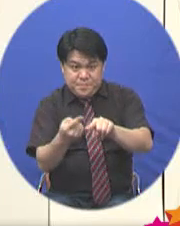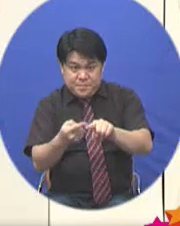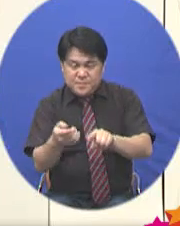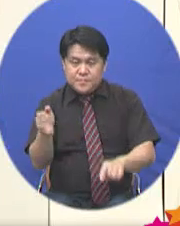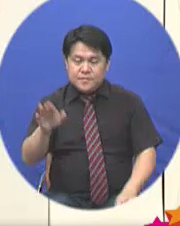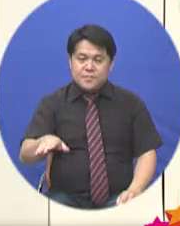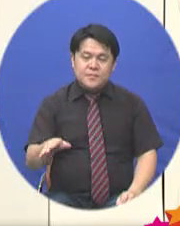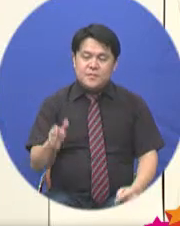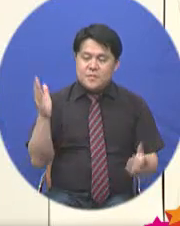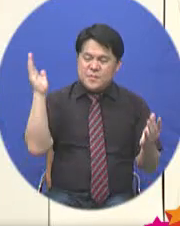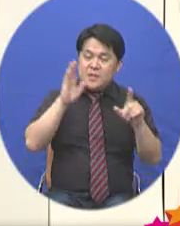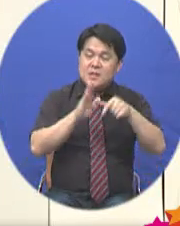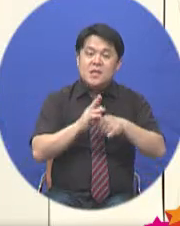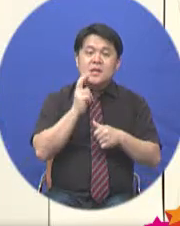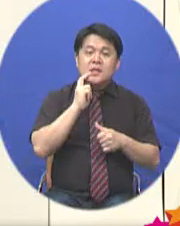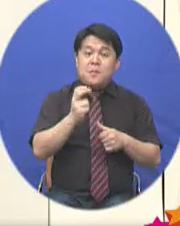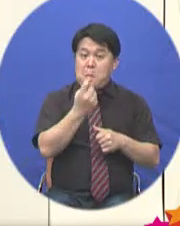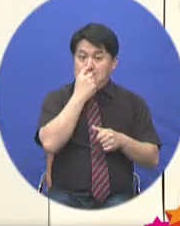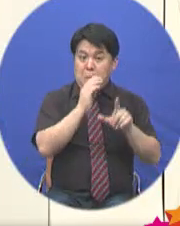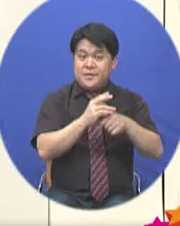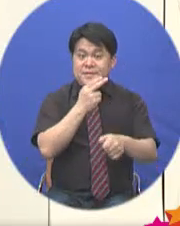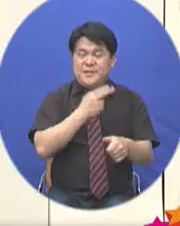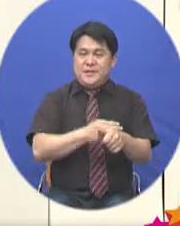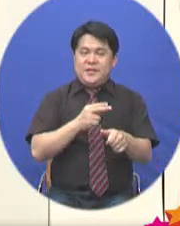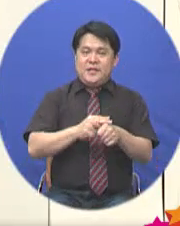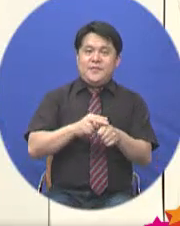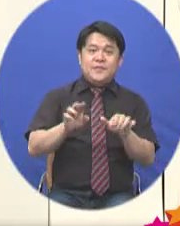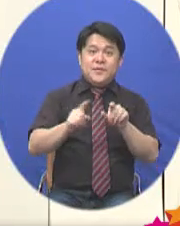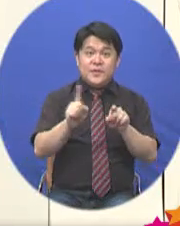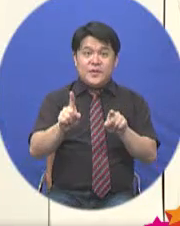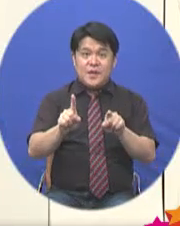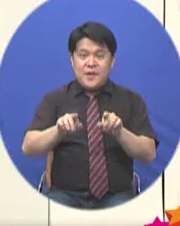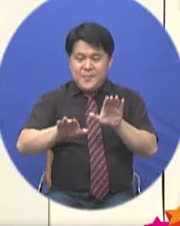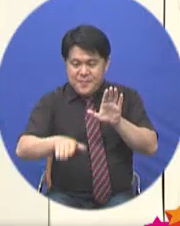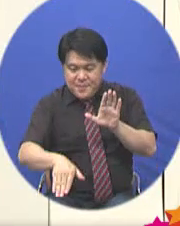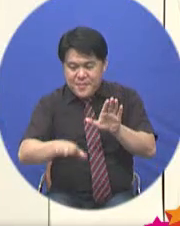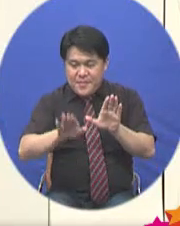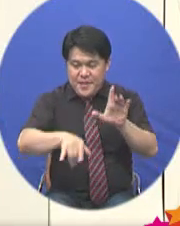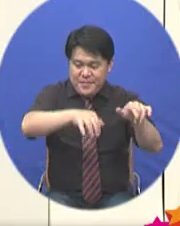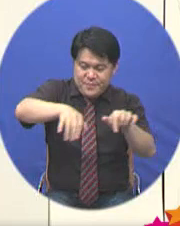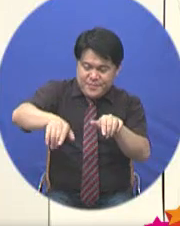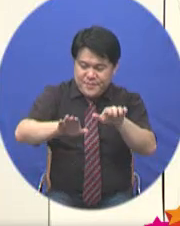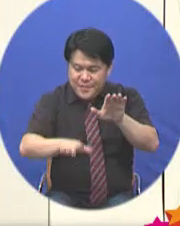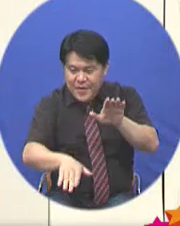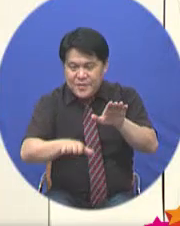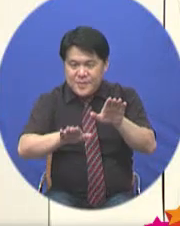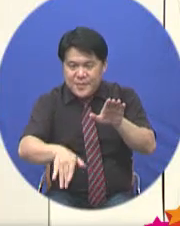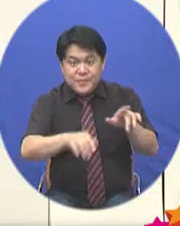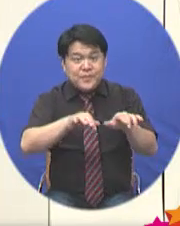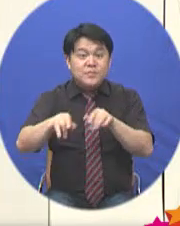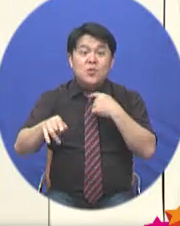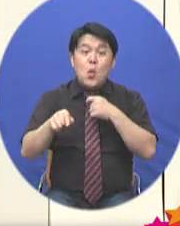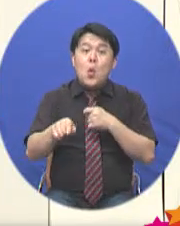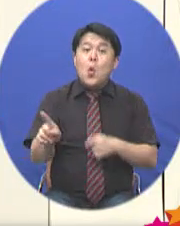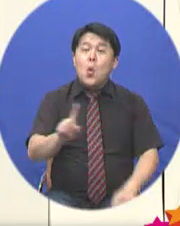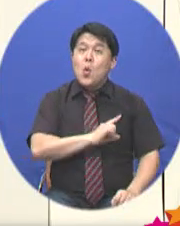생겼는데요. 학창시절 음악 시간에 선생님이 연주해주곤 했던 이것은